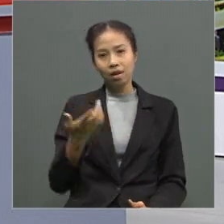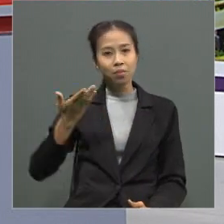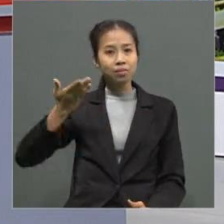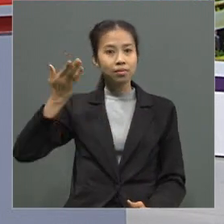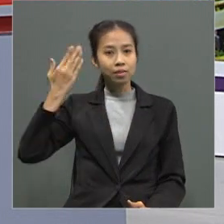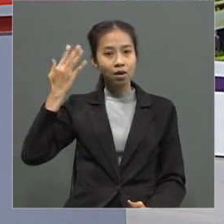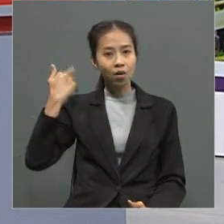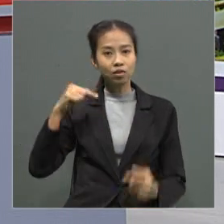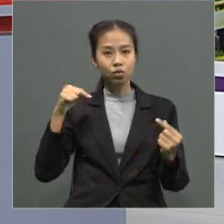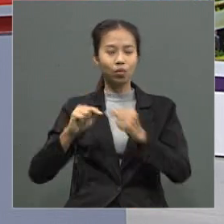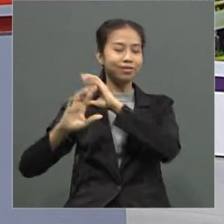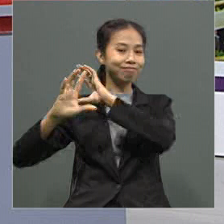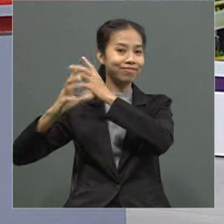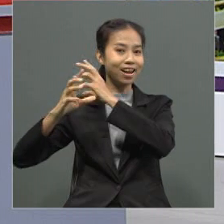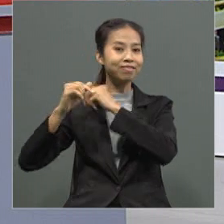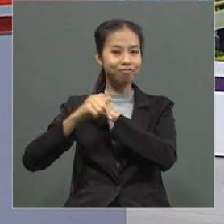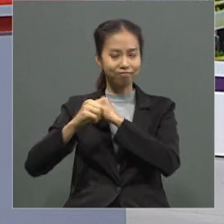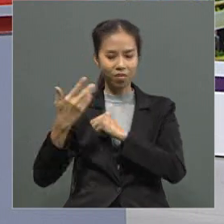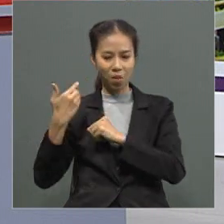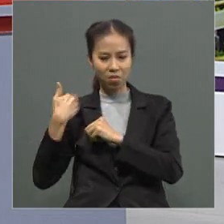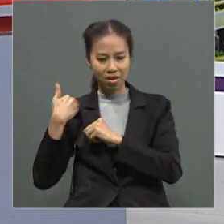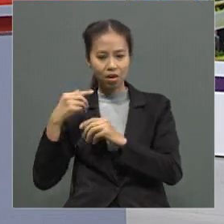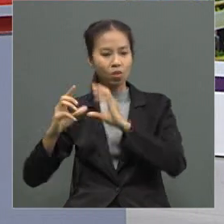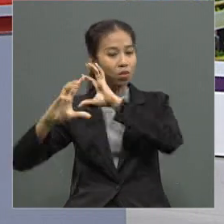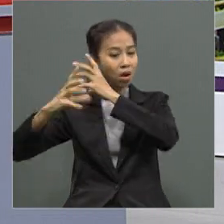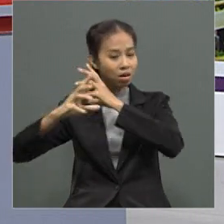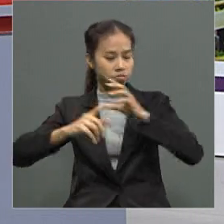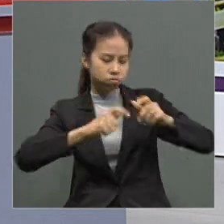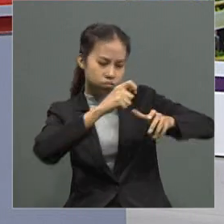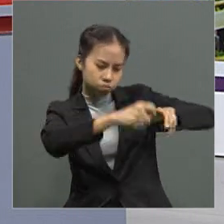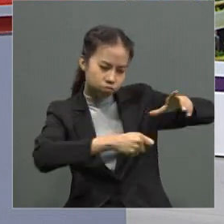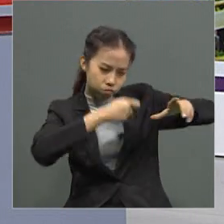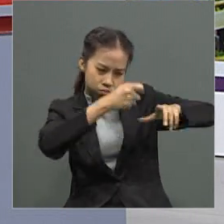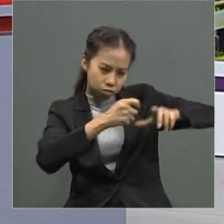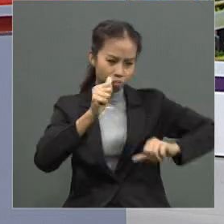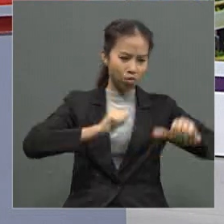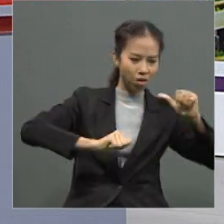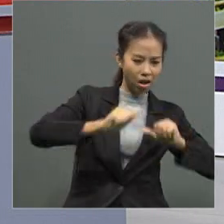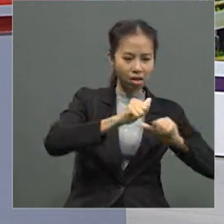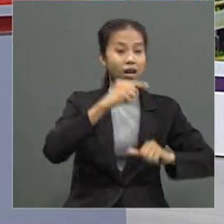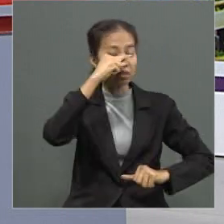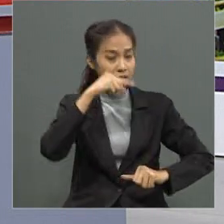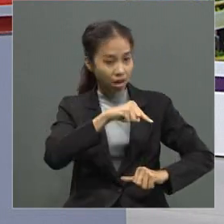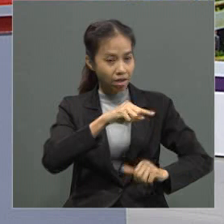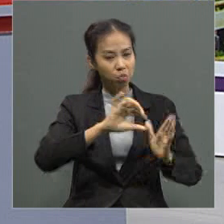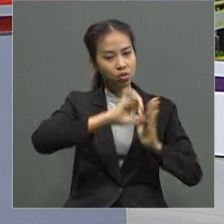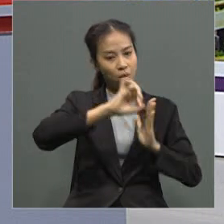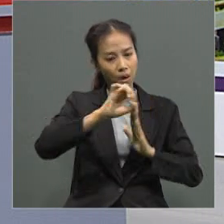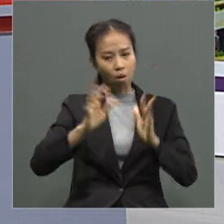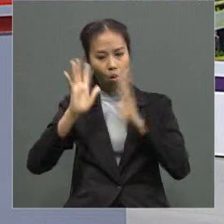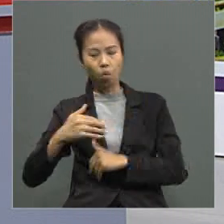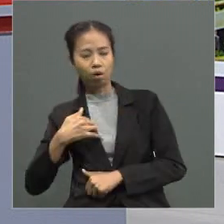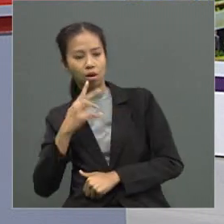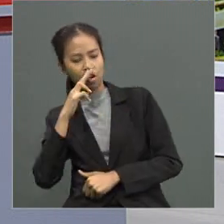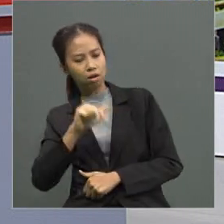เขามีภาพยนตร์จีนมาถ่ายทำกันที่เมืองไทยโดยเฉพาะที่จังหวัดเชียงใหม่จำกันงได้มั้ยคะเขาก็เลยอหูตอนนั้นนะนักท่องเที่ยวเนี่ยแห่มาเที่ยว